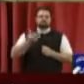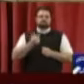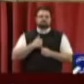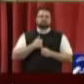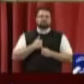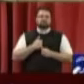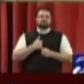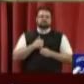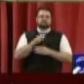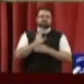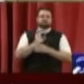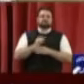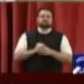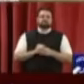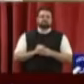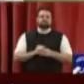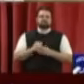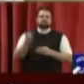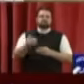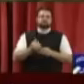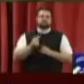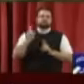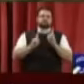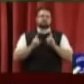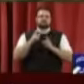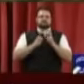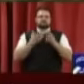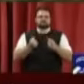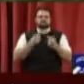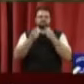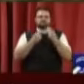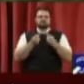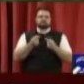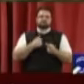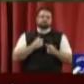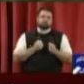mine aici, la emisiune, îți iei... În funcție de ce subiect vorbim, mă-și îmbrac.